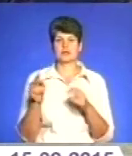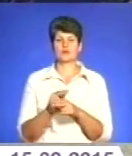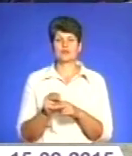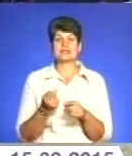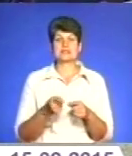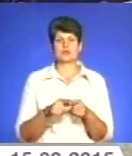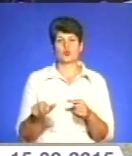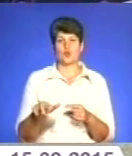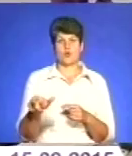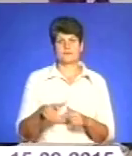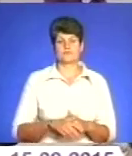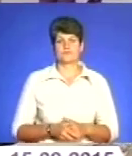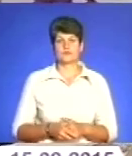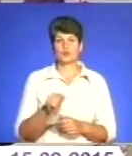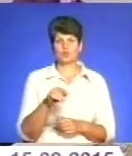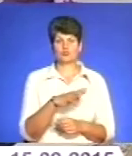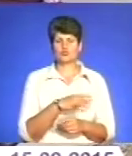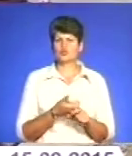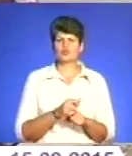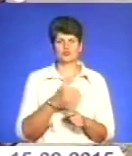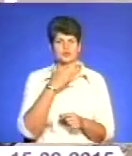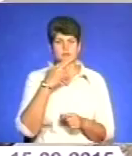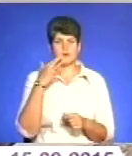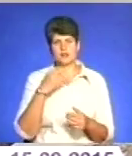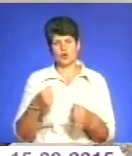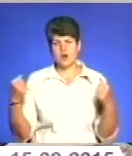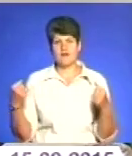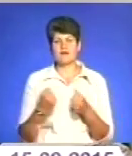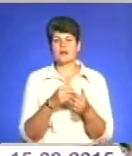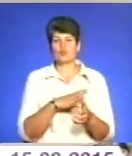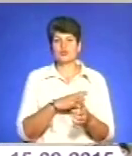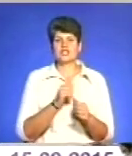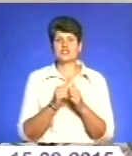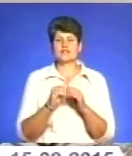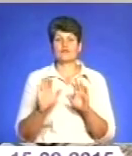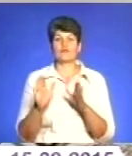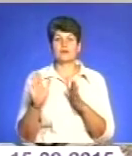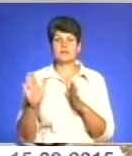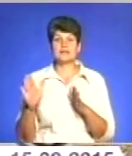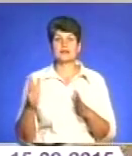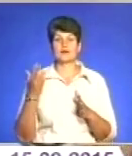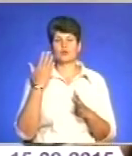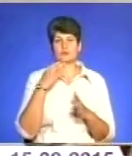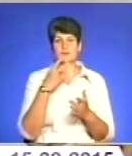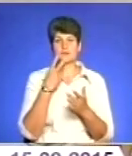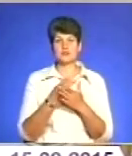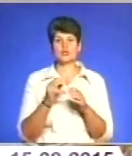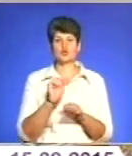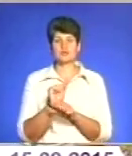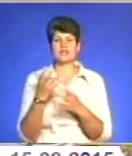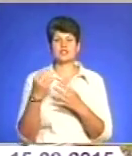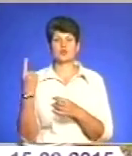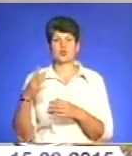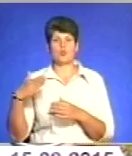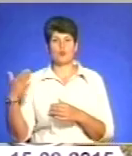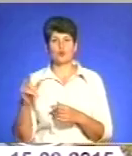ділянки дороги. Тут було дуже багато аварій, були часто випадки, коли збивали пішоходів, тому що зупинка була передбачена лише з одного боку, люди